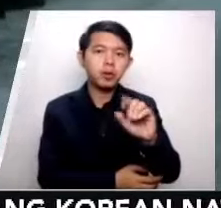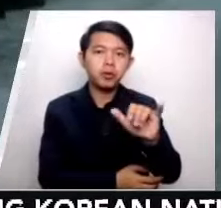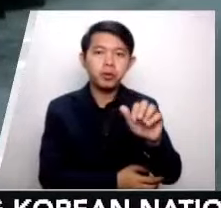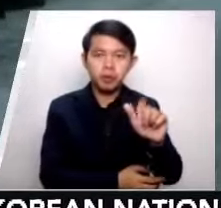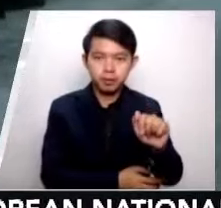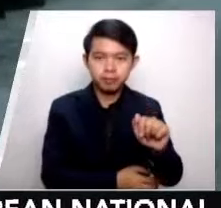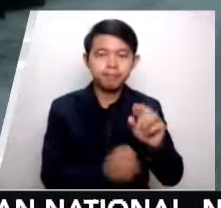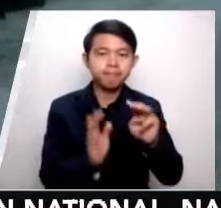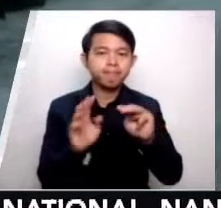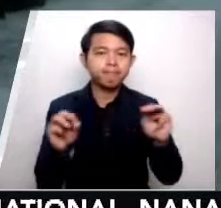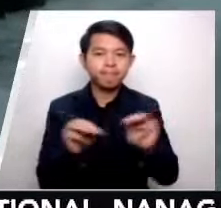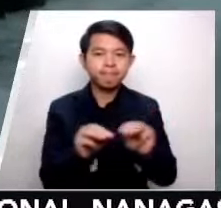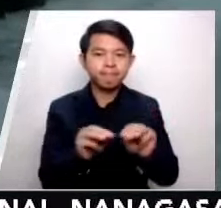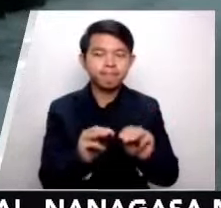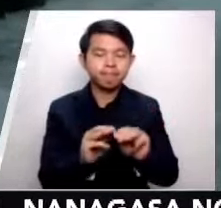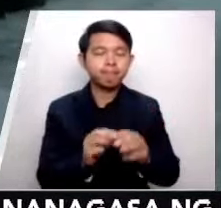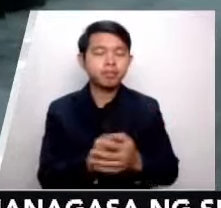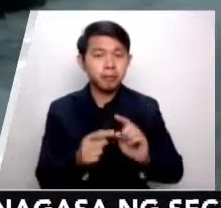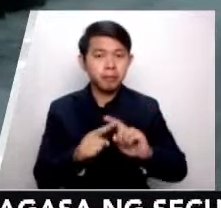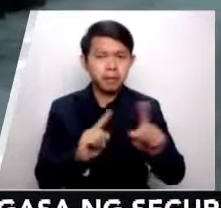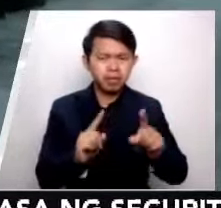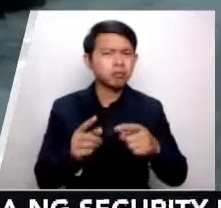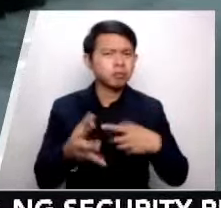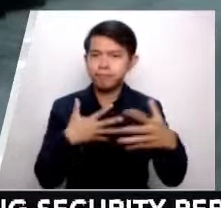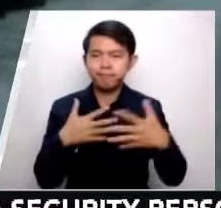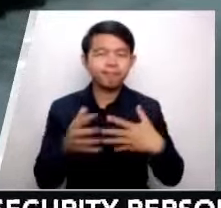niyan, marami pa rin na mag-overnight dito